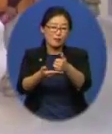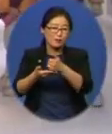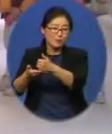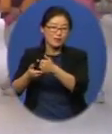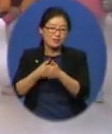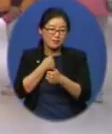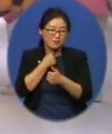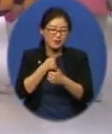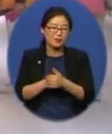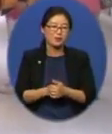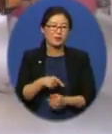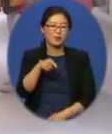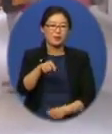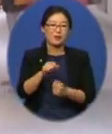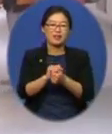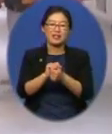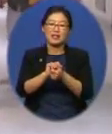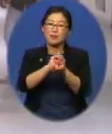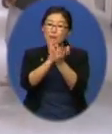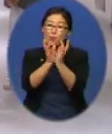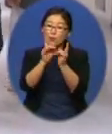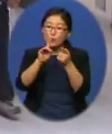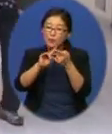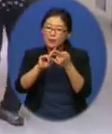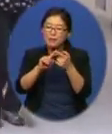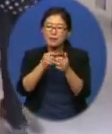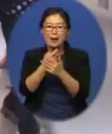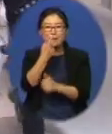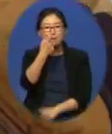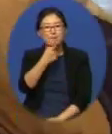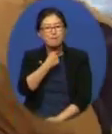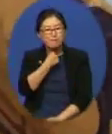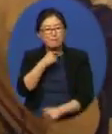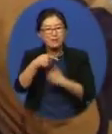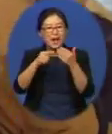꽃에 대한 그 여러 가지를 좀 배우고 싶은 생각이 들었어요.